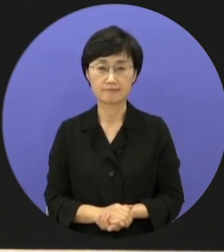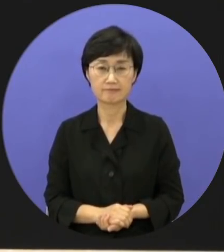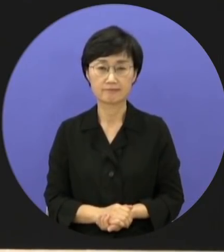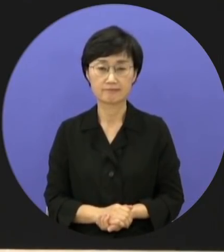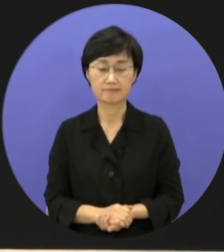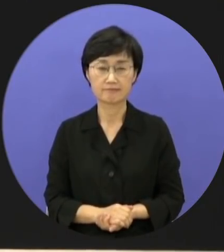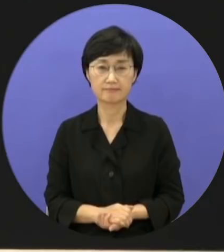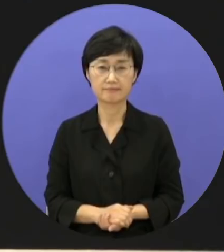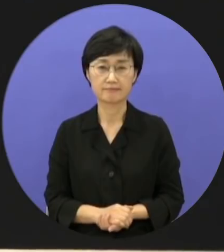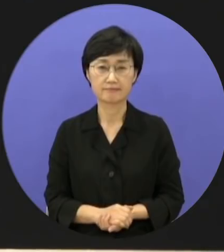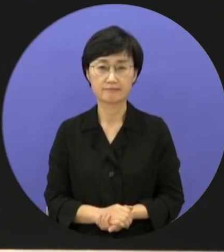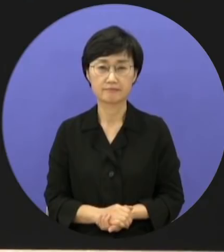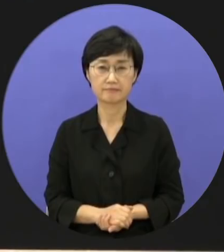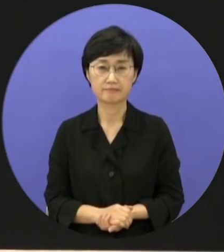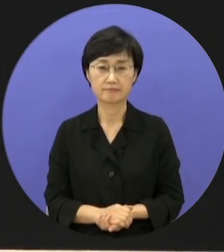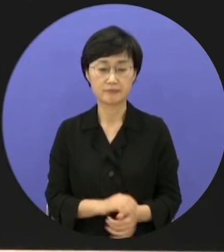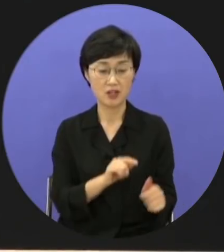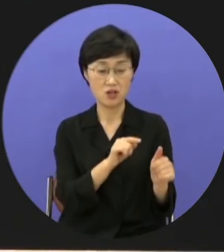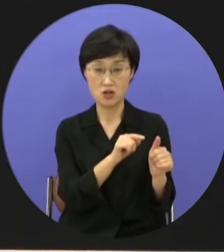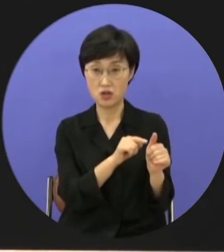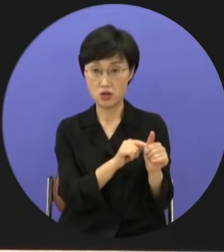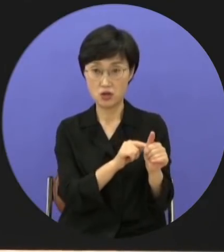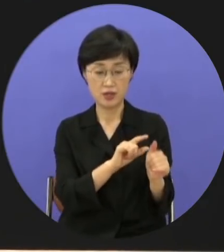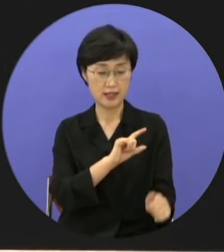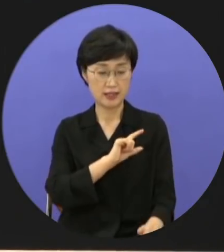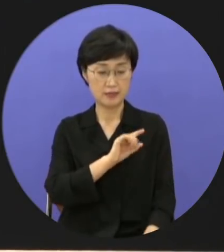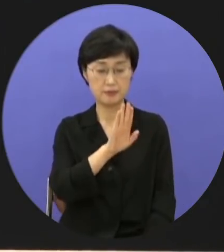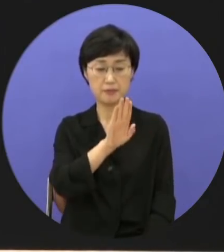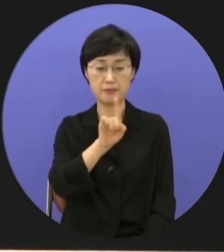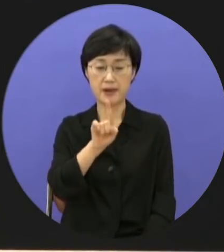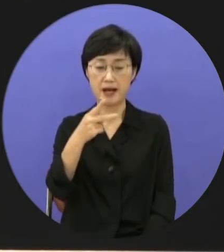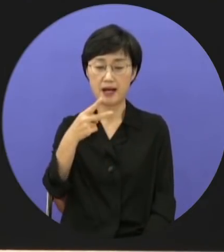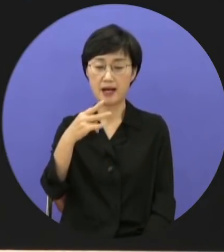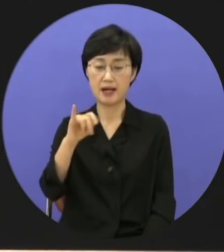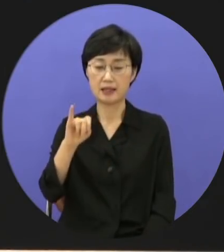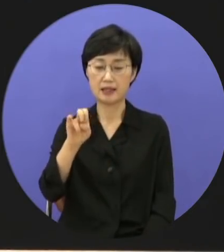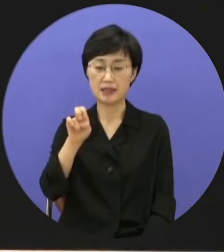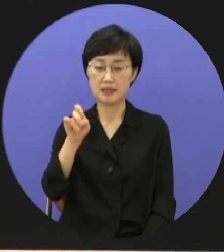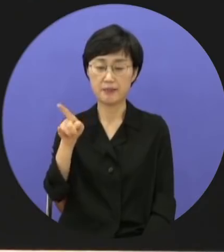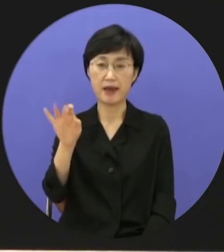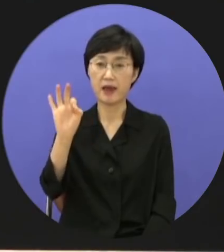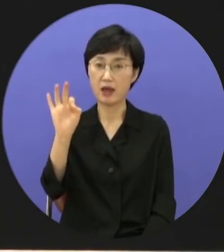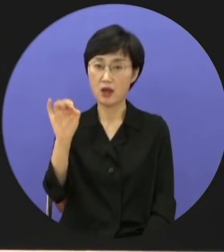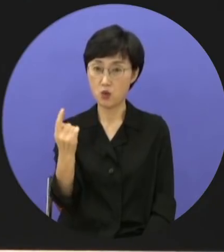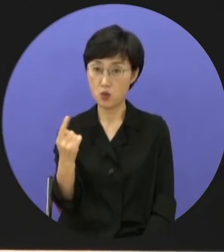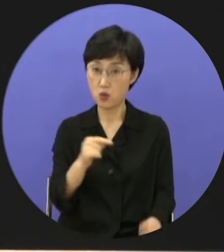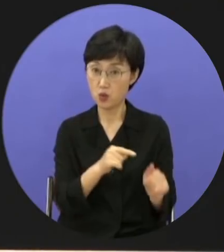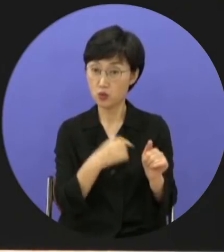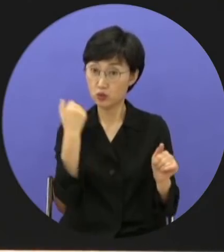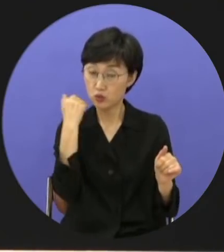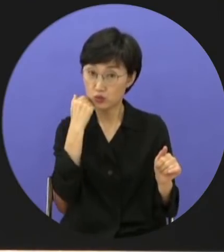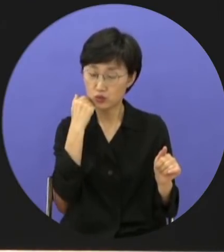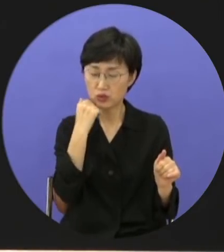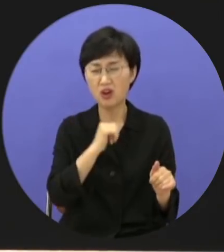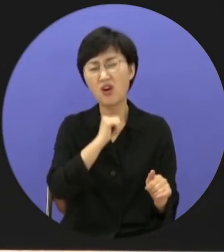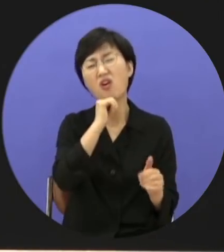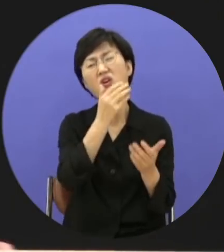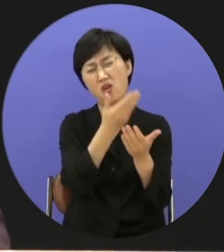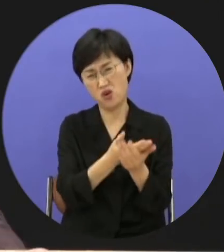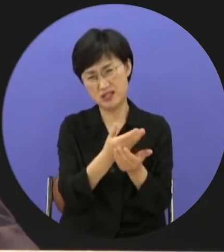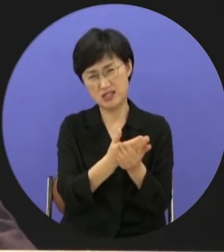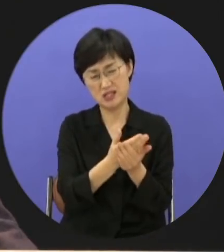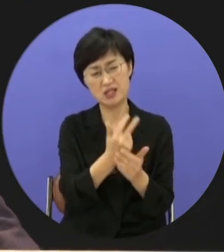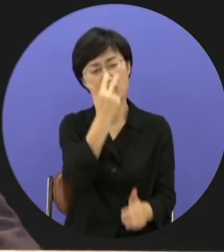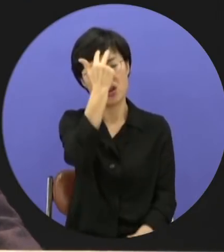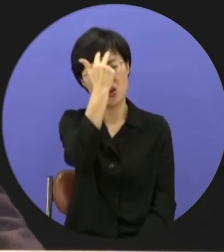거지요, 소경인 바디메오가 예수님이 지나가신다는 소리를 들었습니다. Bartimaeus was a beggar